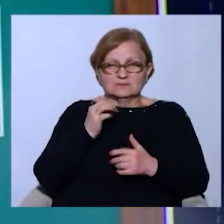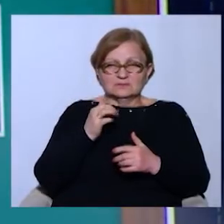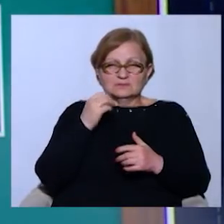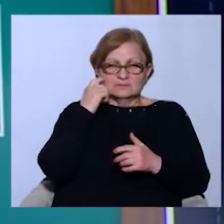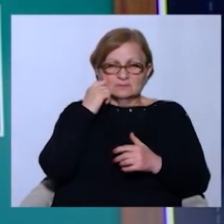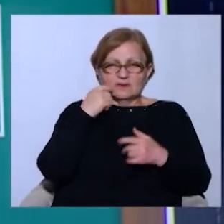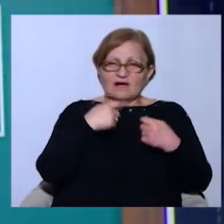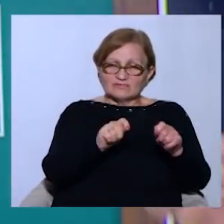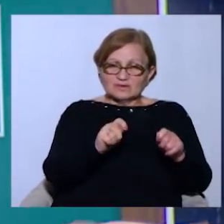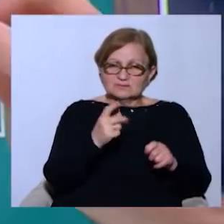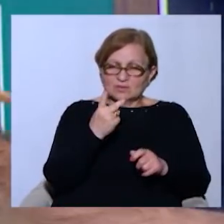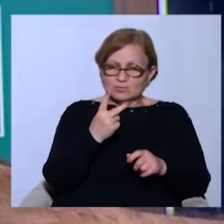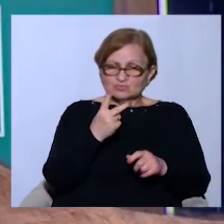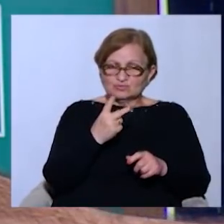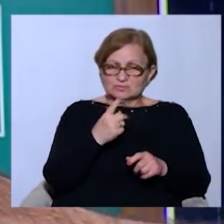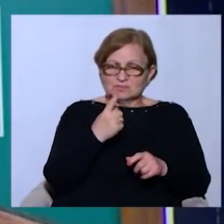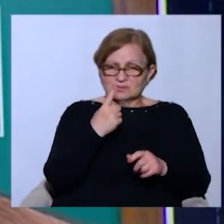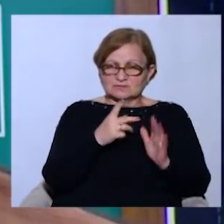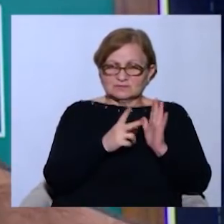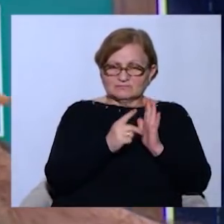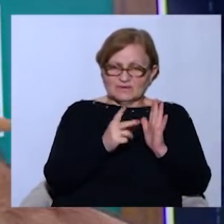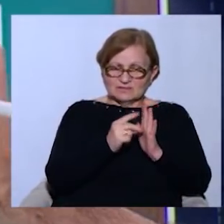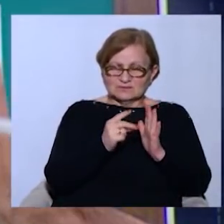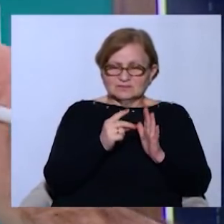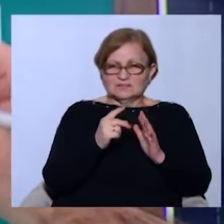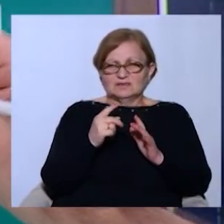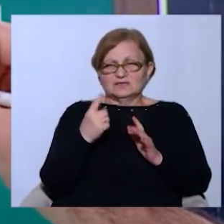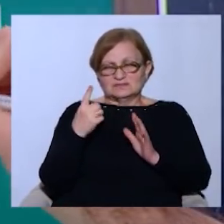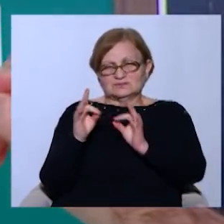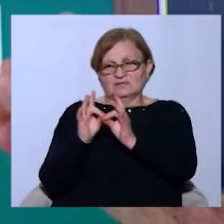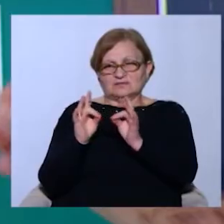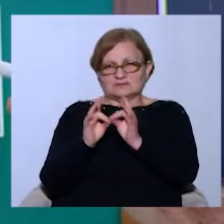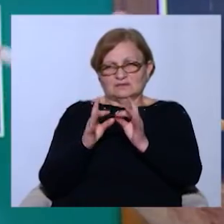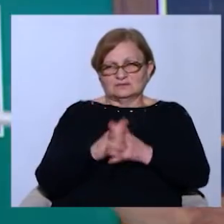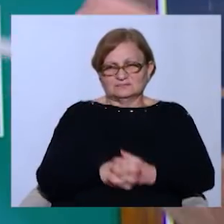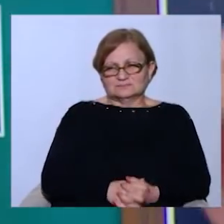გავყიდე 2-ჯერ, ერთხელ 8 ლარად, ერთხელ 10 ლარად.